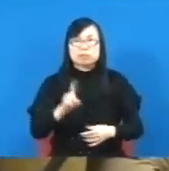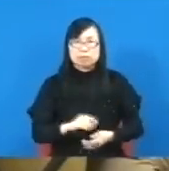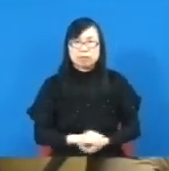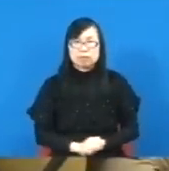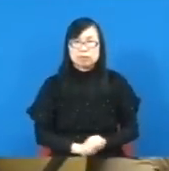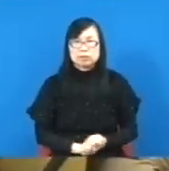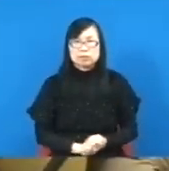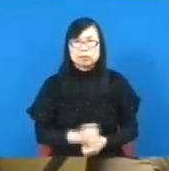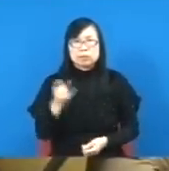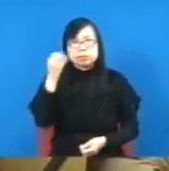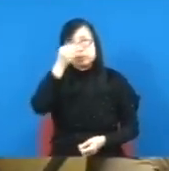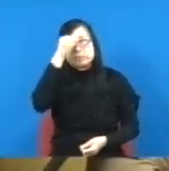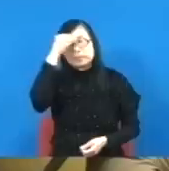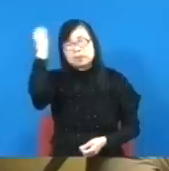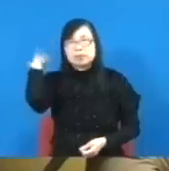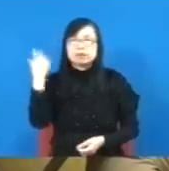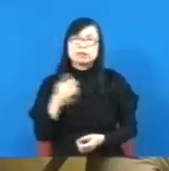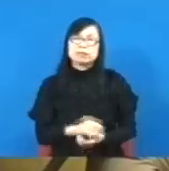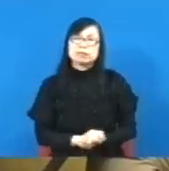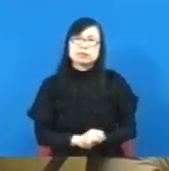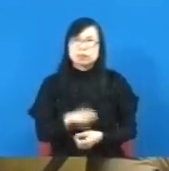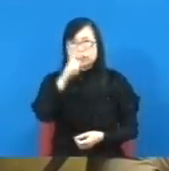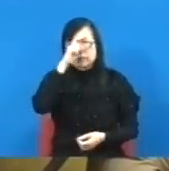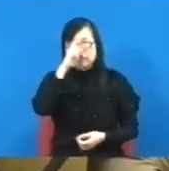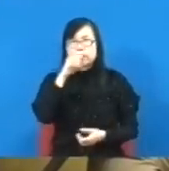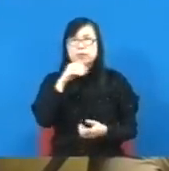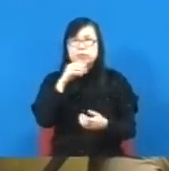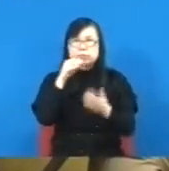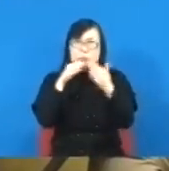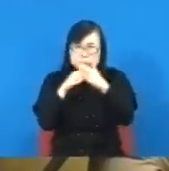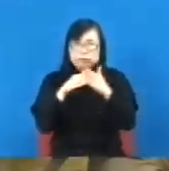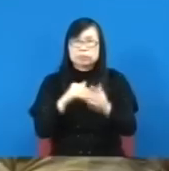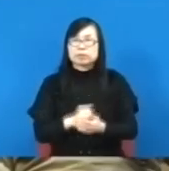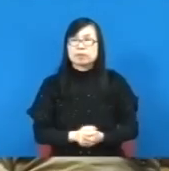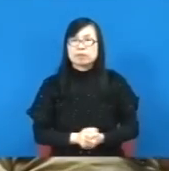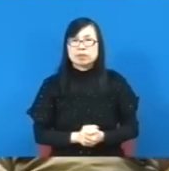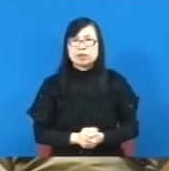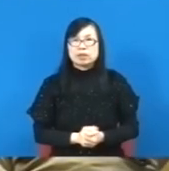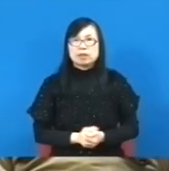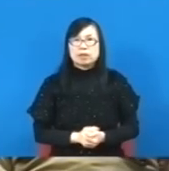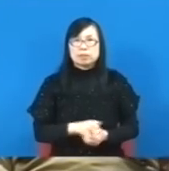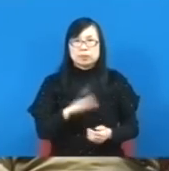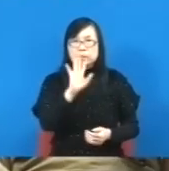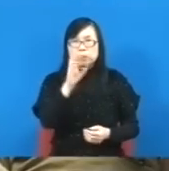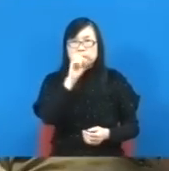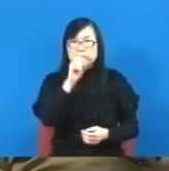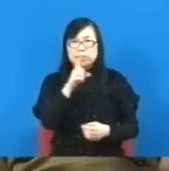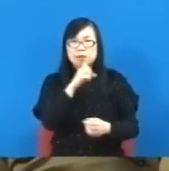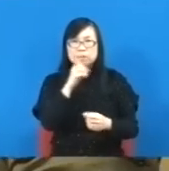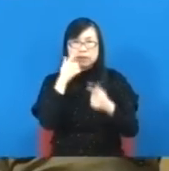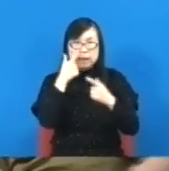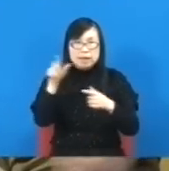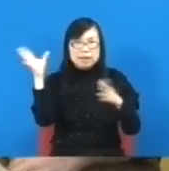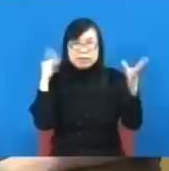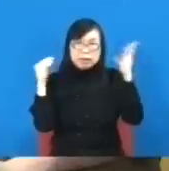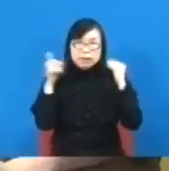啊！ 我真係唔記得喎，大佬。唔係，因為我記得都應該 do 字嚟嘅。 因為嗰陣時咧， 如果佢唔係講個 do 字，我有啲印象嘅。 個新聞出咗嚟